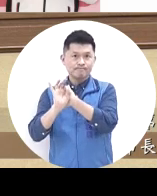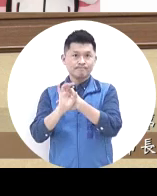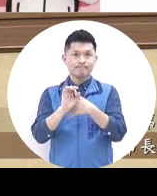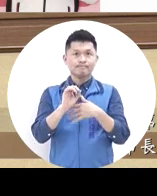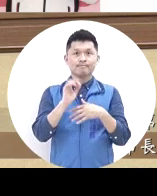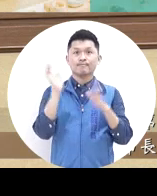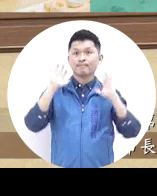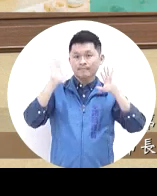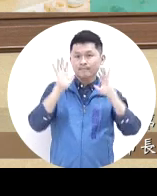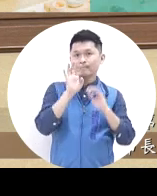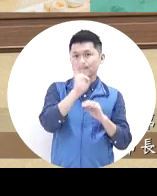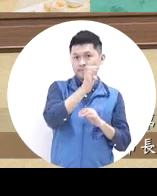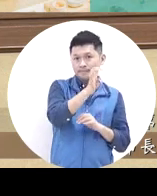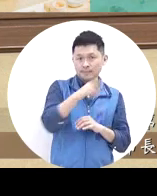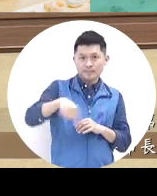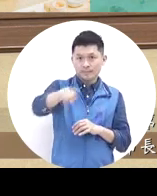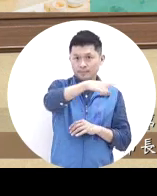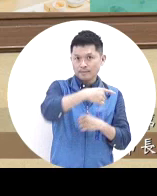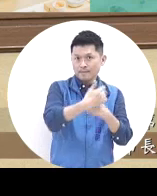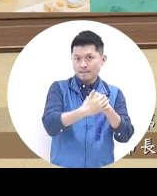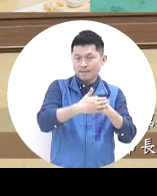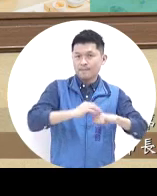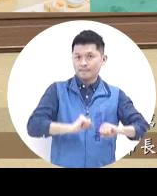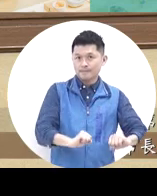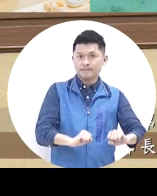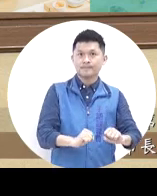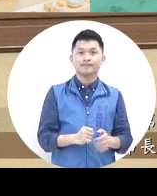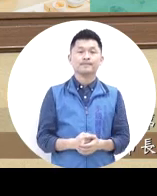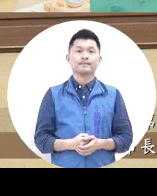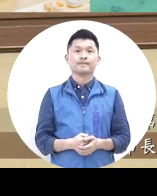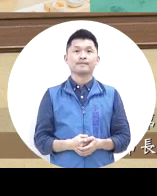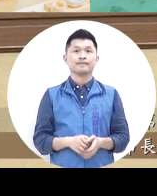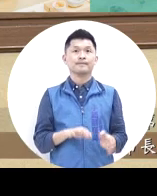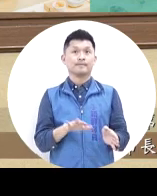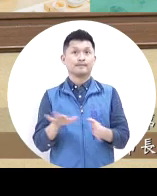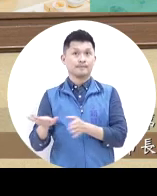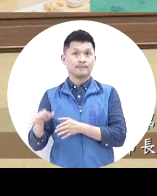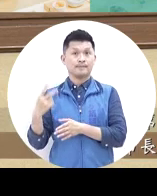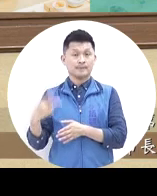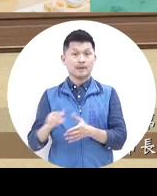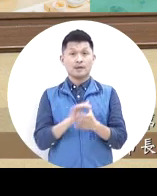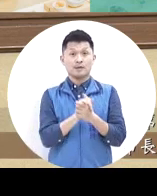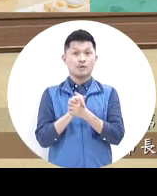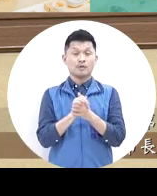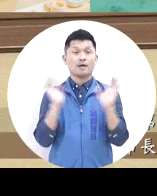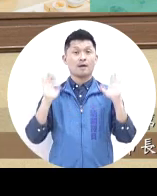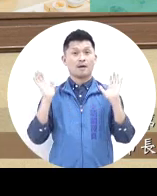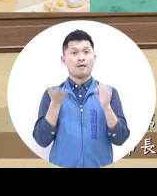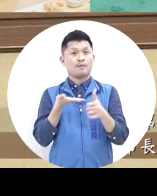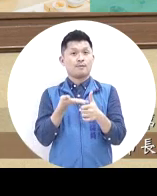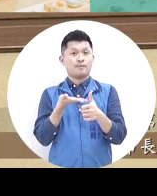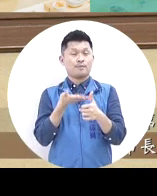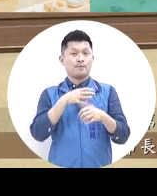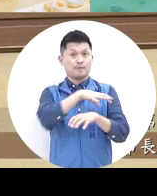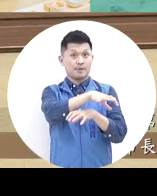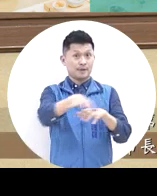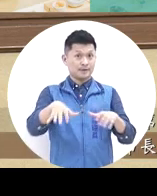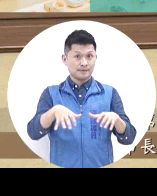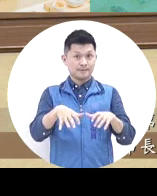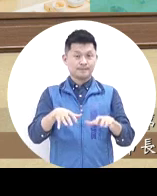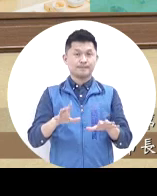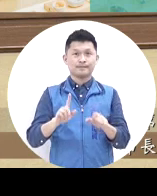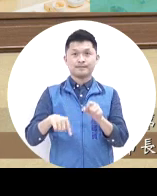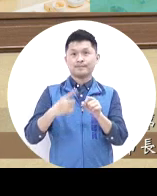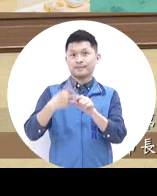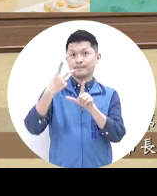健康。至于友善的育儿环境，我们今年2月份，我们第一家